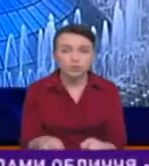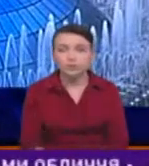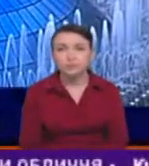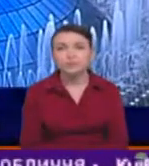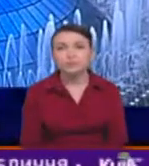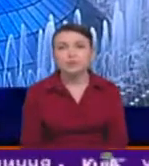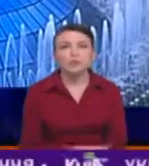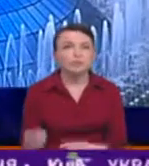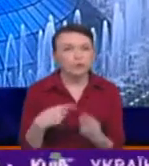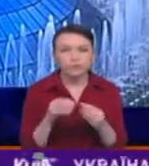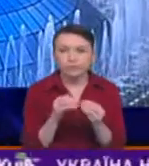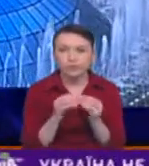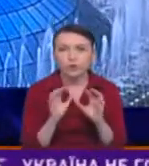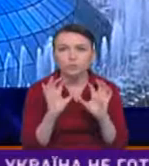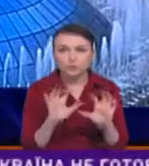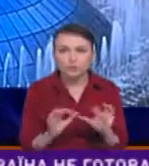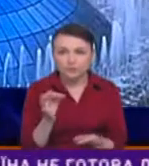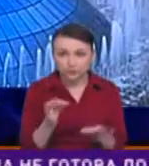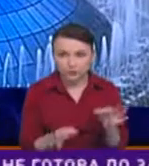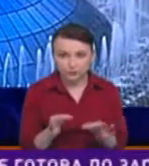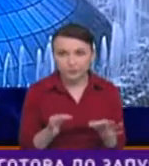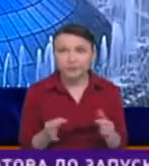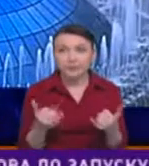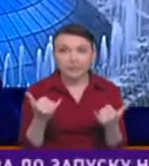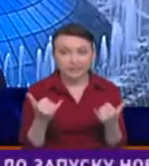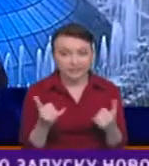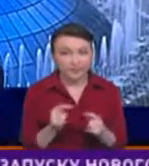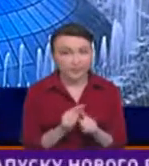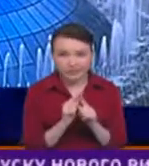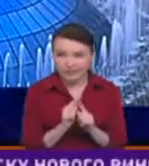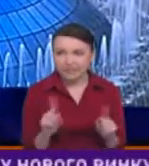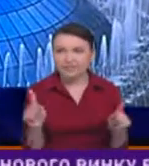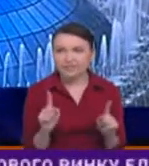до Конституційного суду. Це для тих, хто дочекався. Зараз будуть сенсаційні речі.